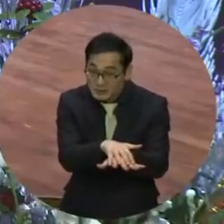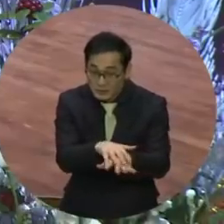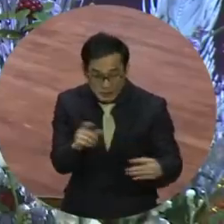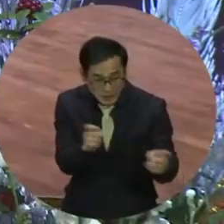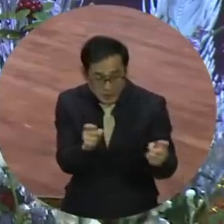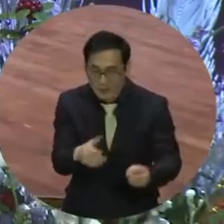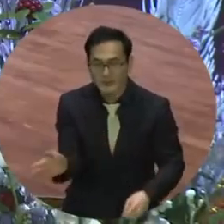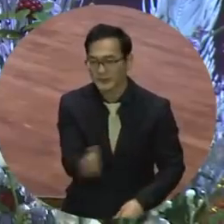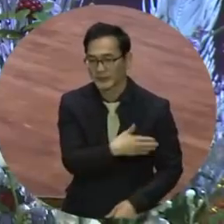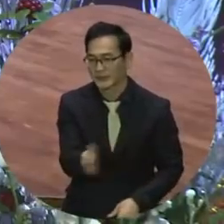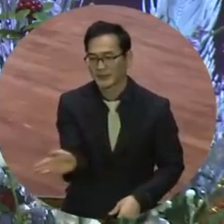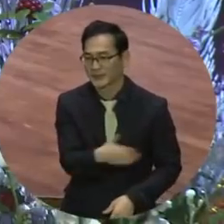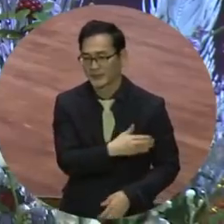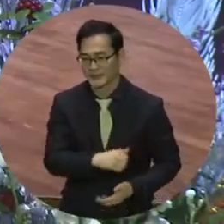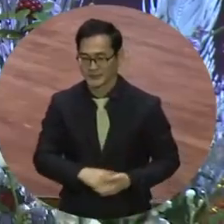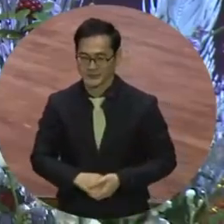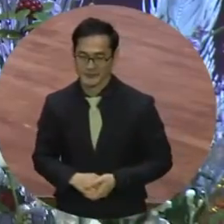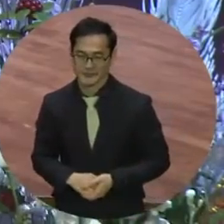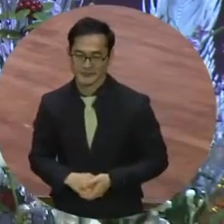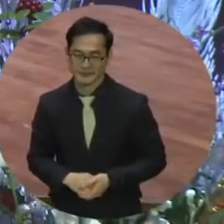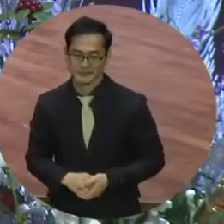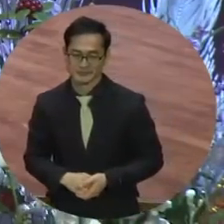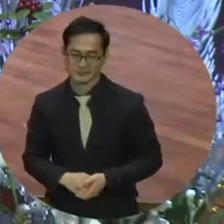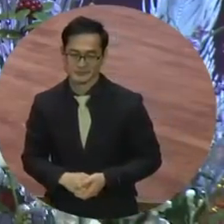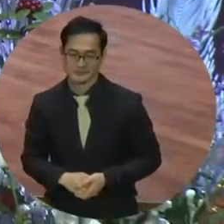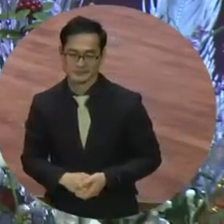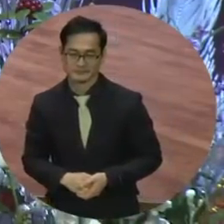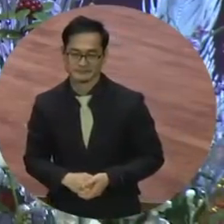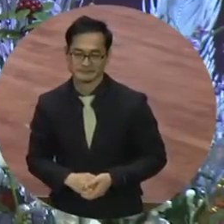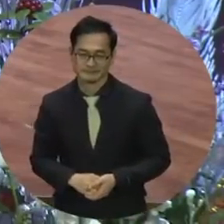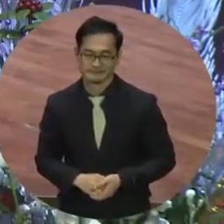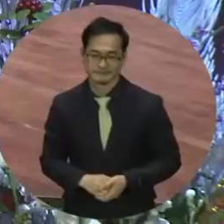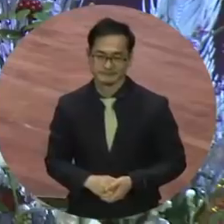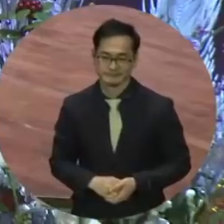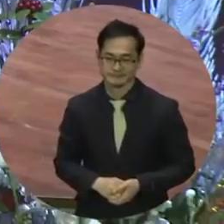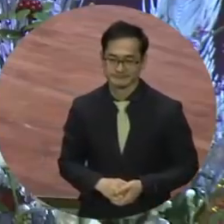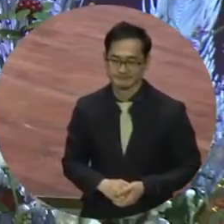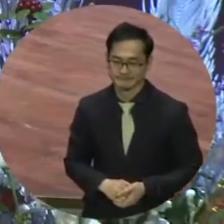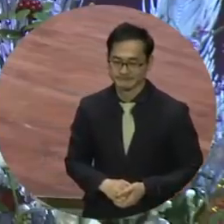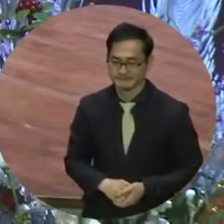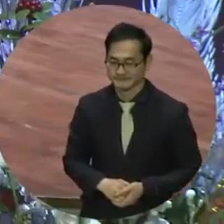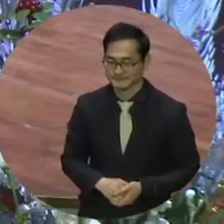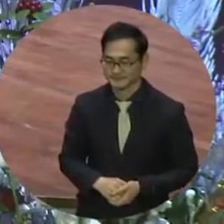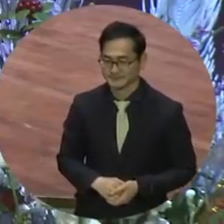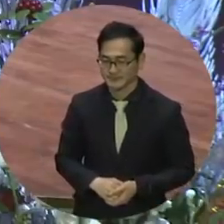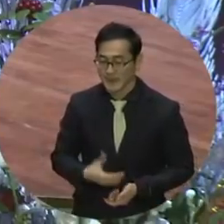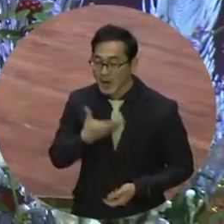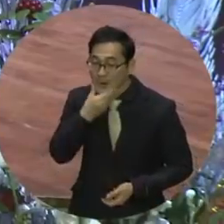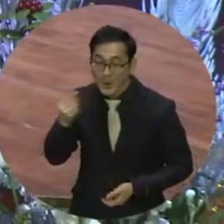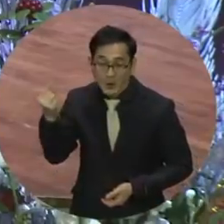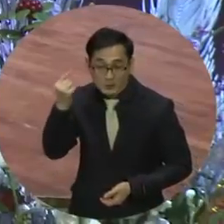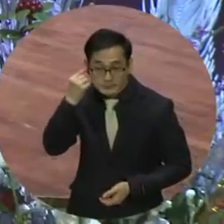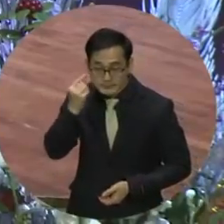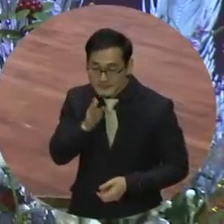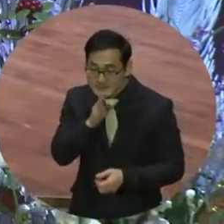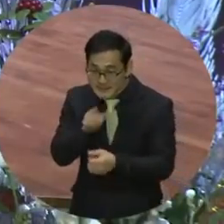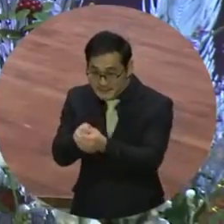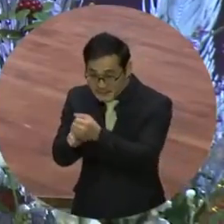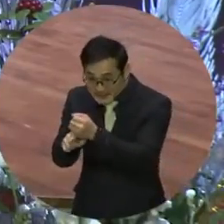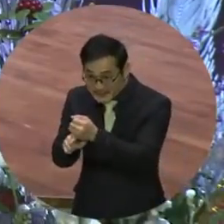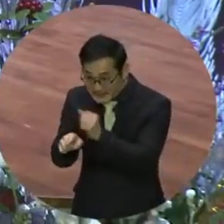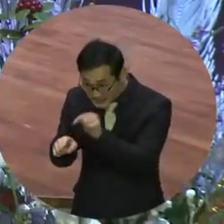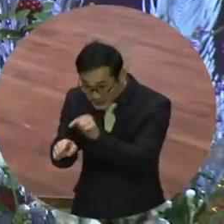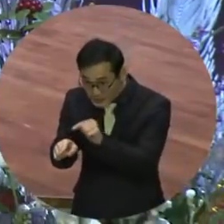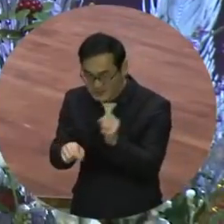쫙 이 흐름을 받아 다른 사람들도 다 치유하는. 자, 복음 진리가 여러분의 신앙생활 늘